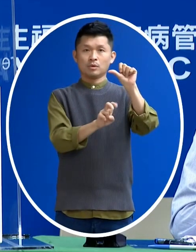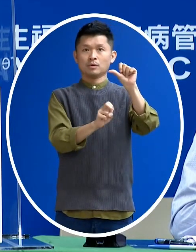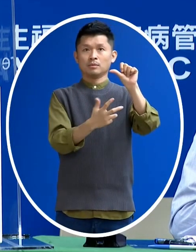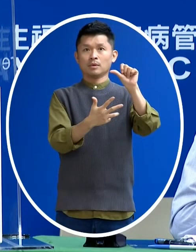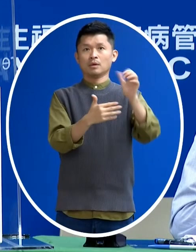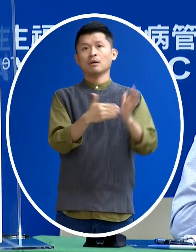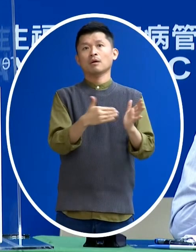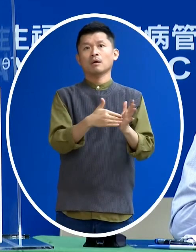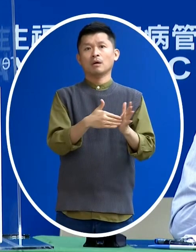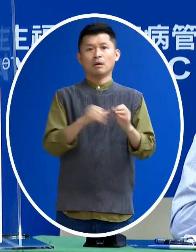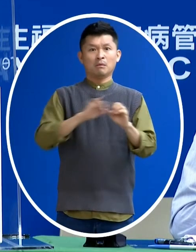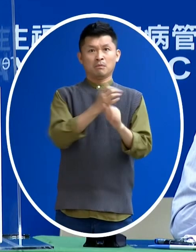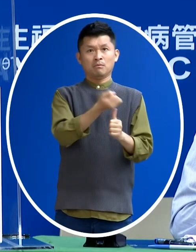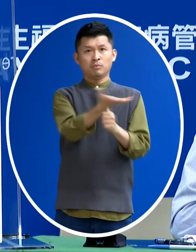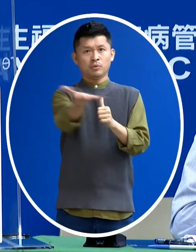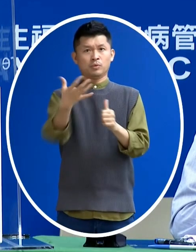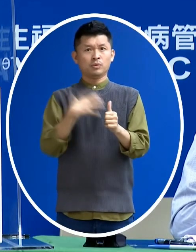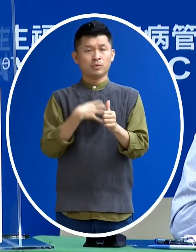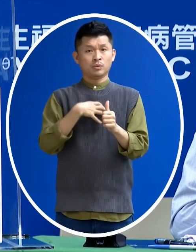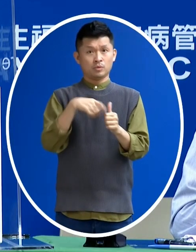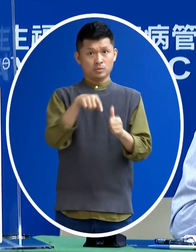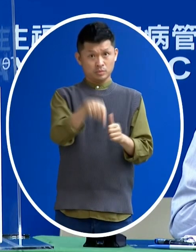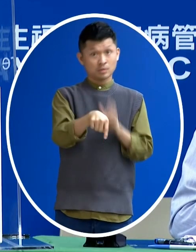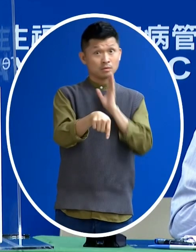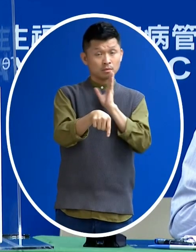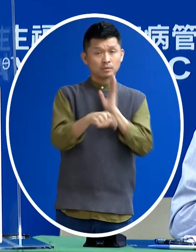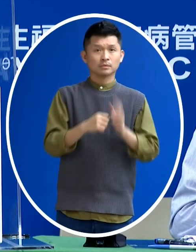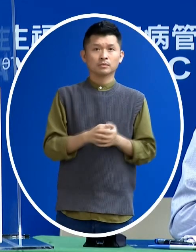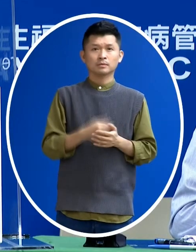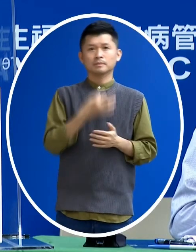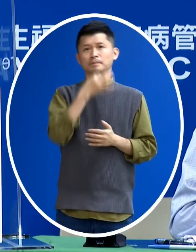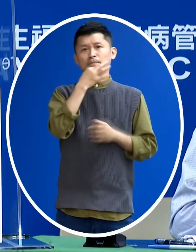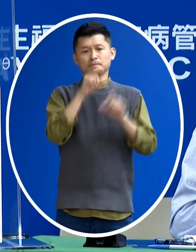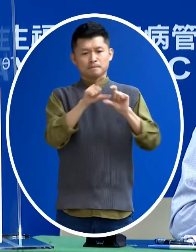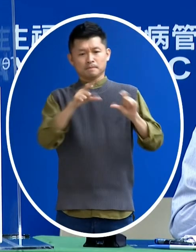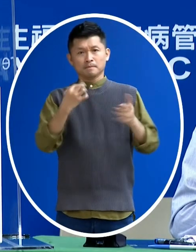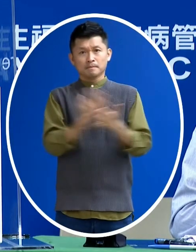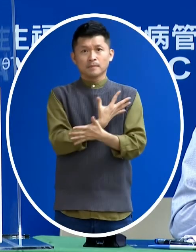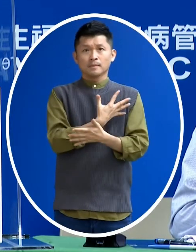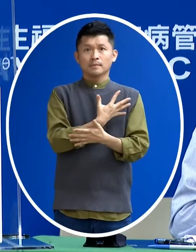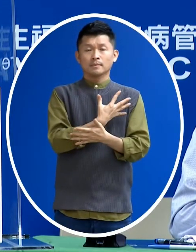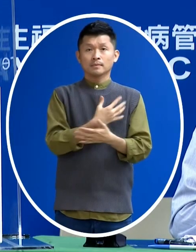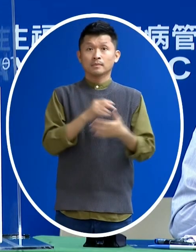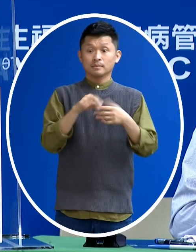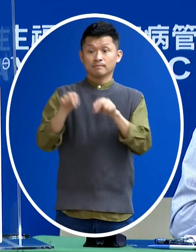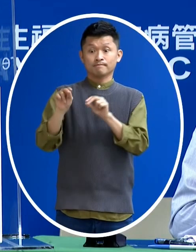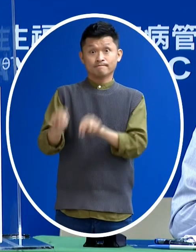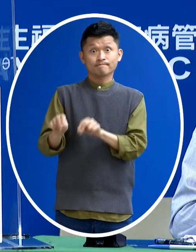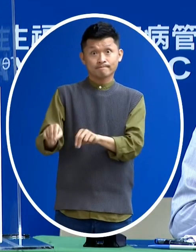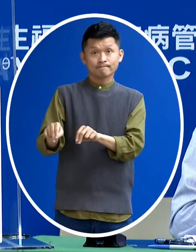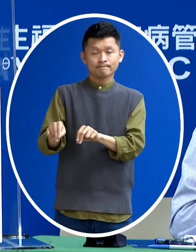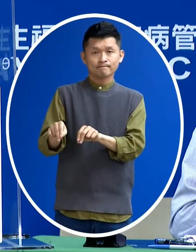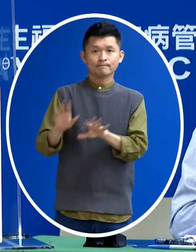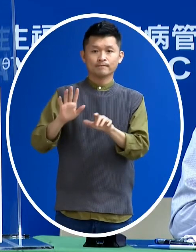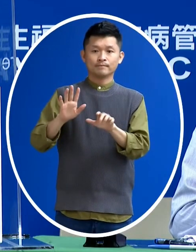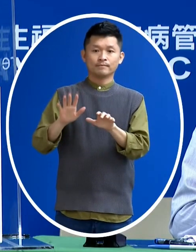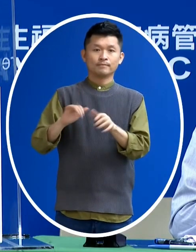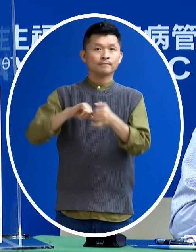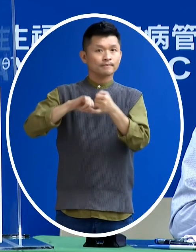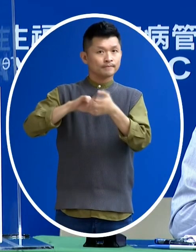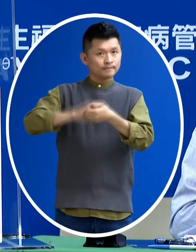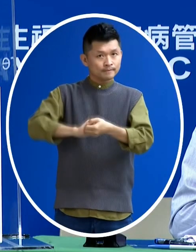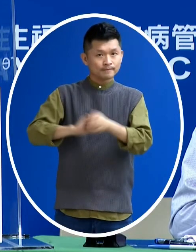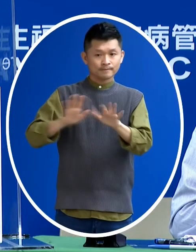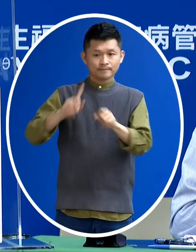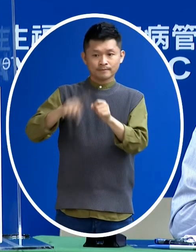好，在那时候是疫情正紧张的时候，是怕说没不够的疫苗，所以在合约上都定在月今年